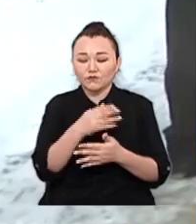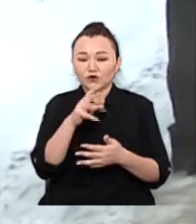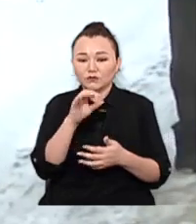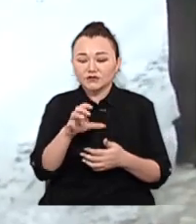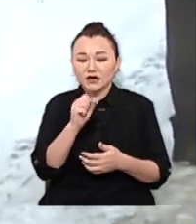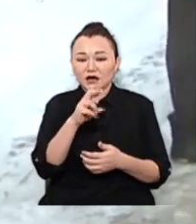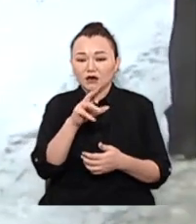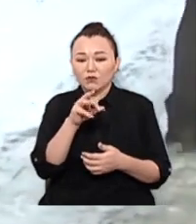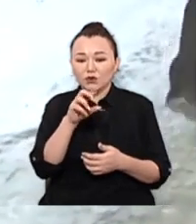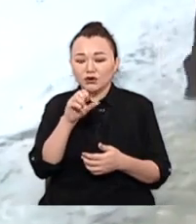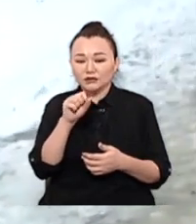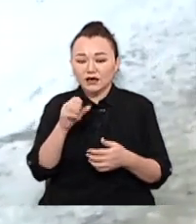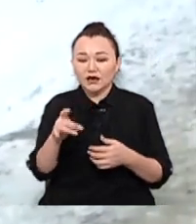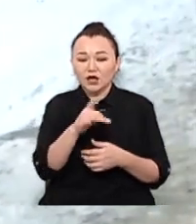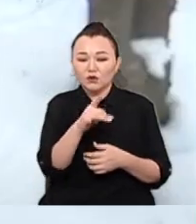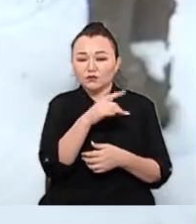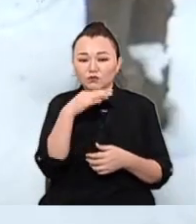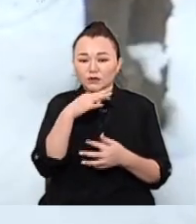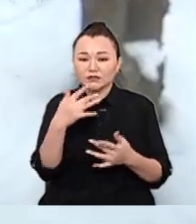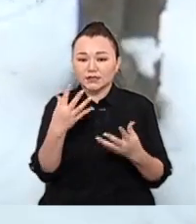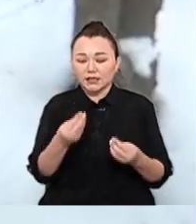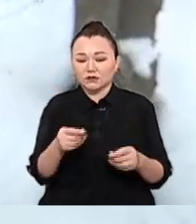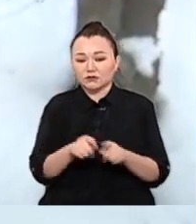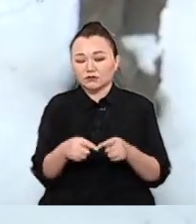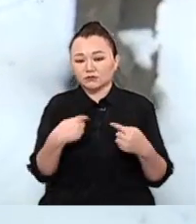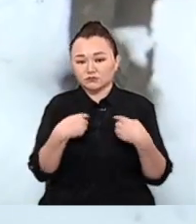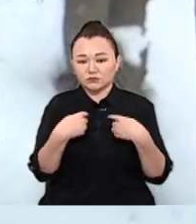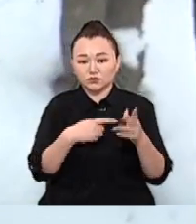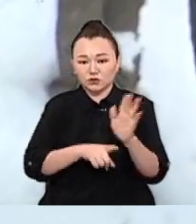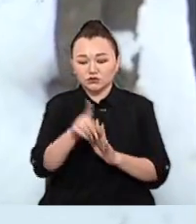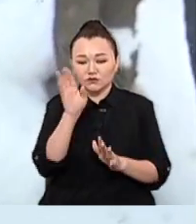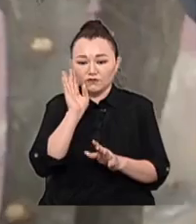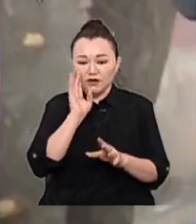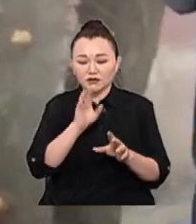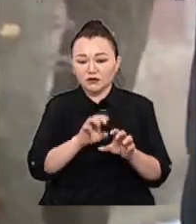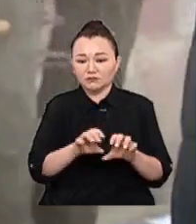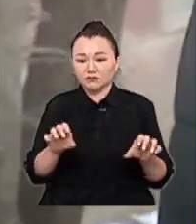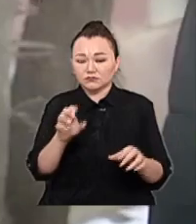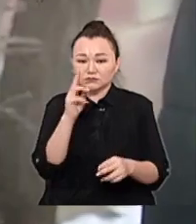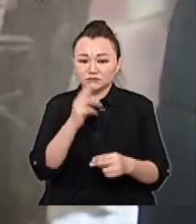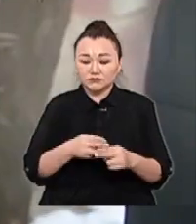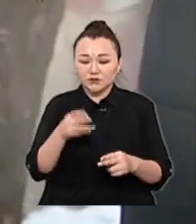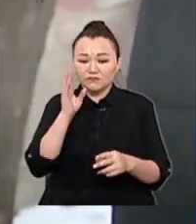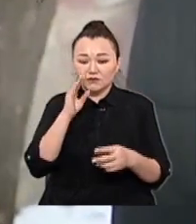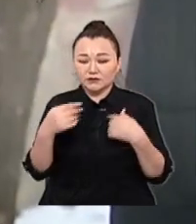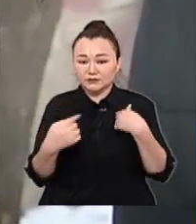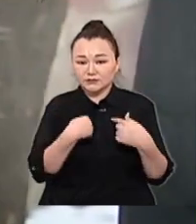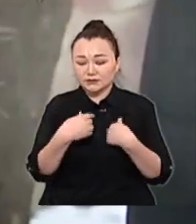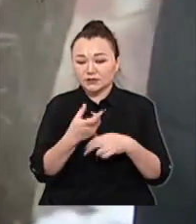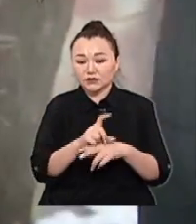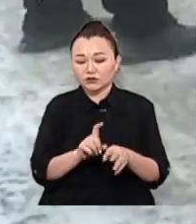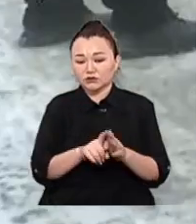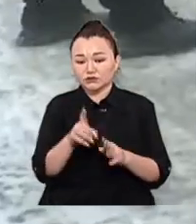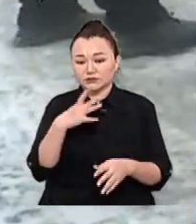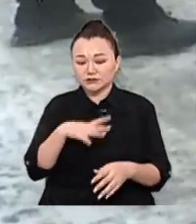Ақбота массив саяжайының тұрғындары бірнеше күннен бері осылай әлекке түсіп жүрміз дейді. Су құбыры қатқалы тіршілік нәрінен тарыққан көпшілік амалсыз қардың